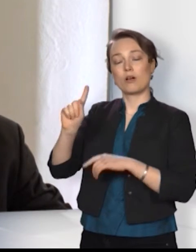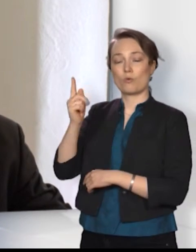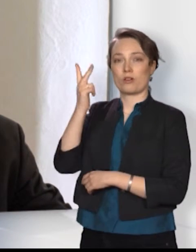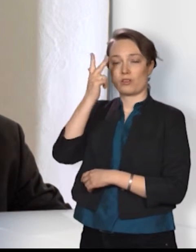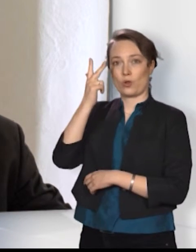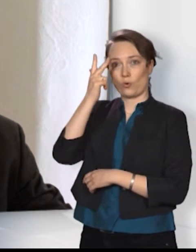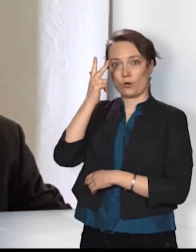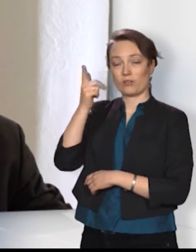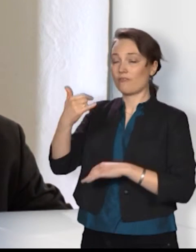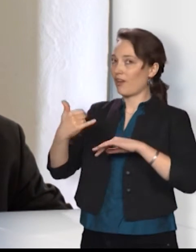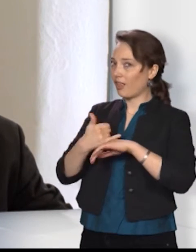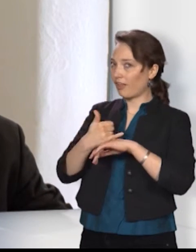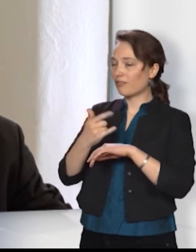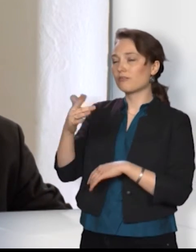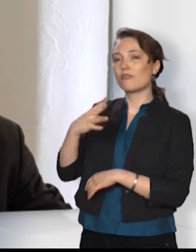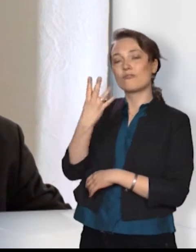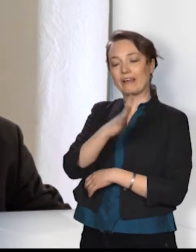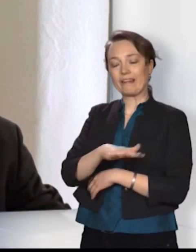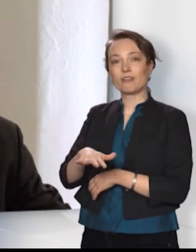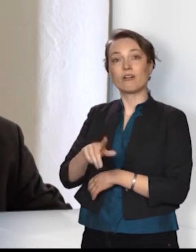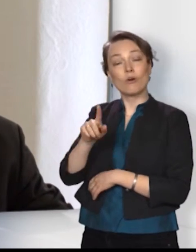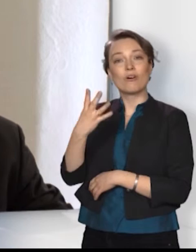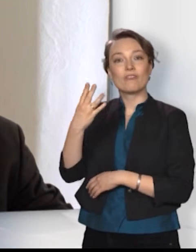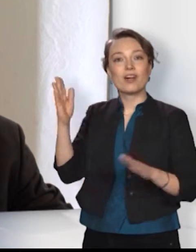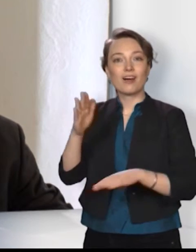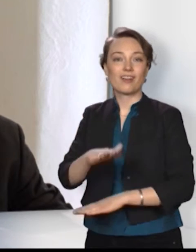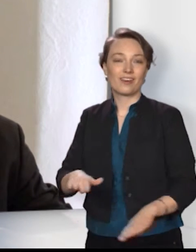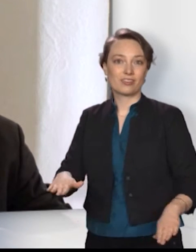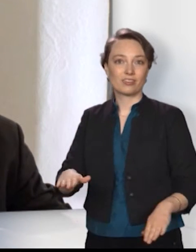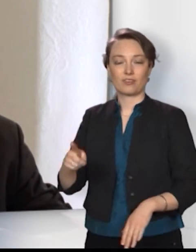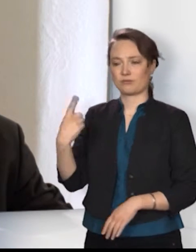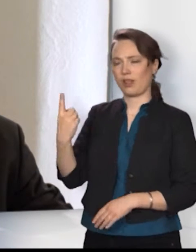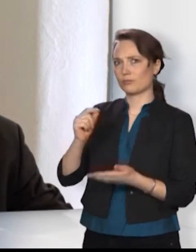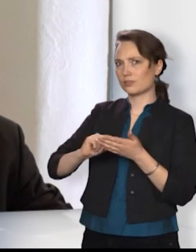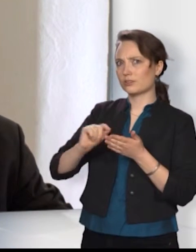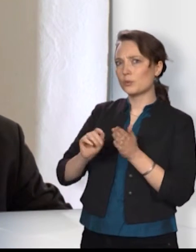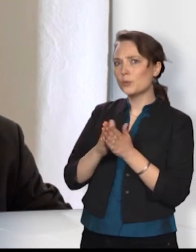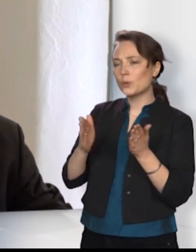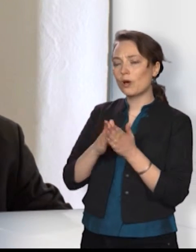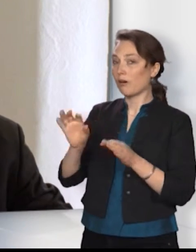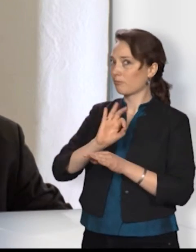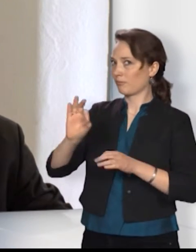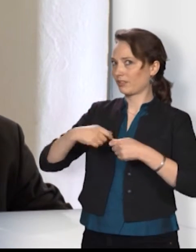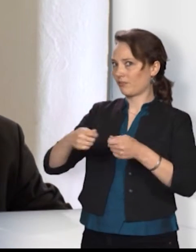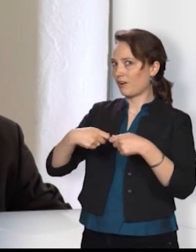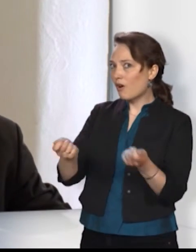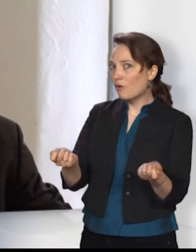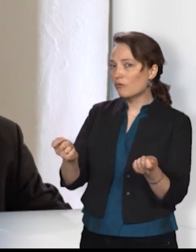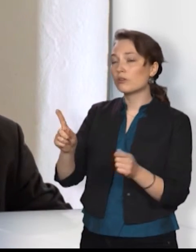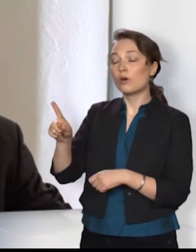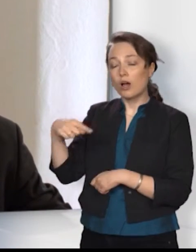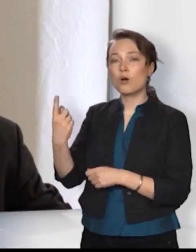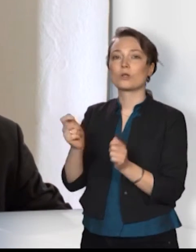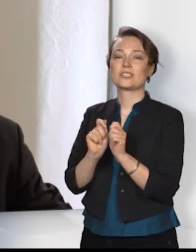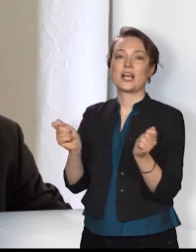Theologin. Sie ist verheiratet, hat 4 Kinder, hat 4 Enkelkinder. Sie ist Bestsellerautorin und verantwortlich für die Herausgabe